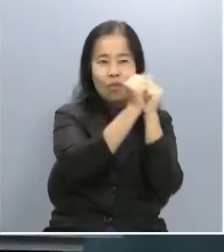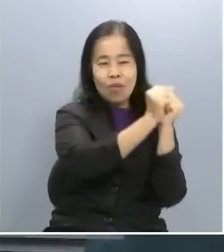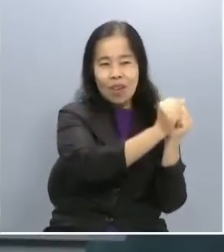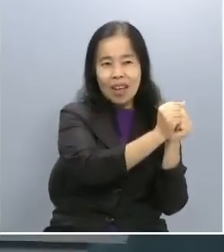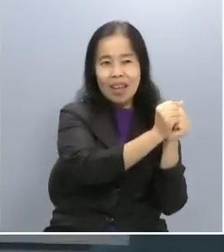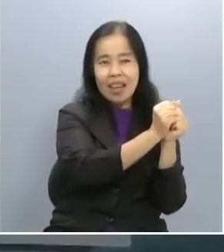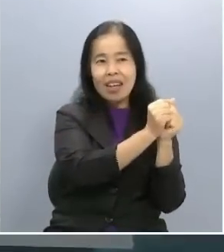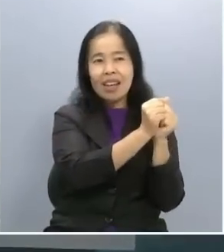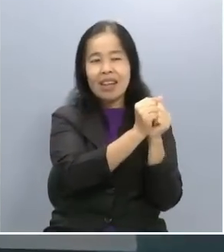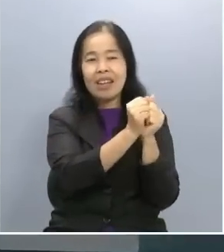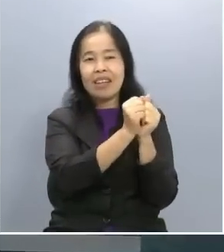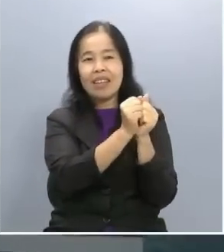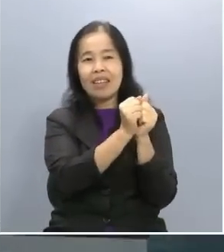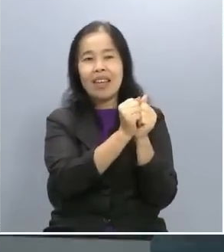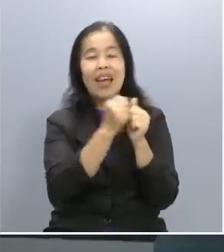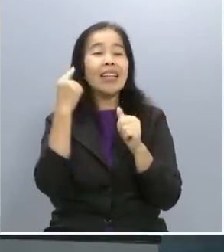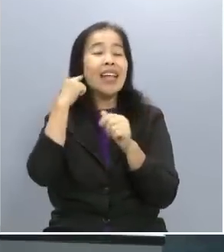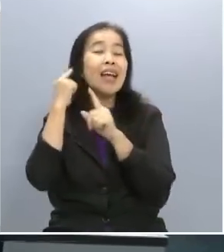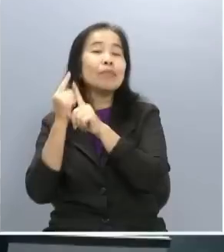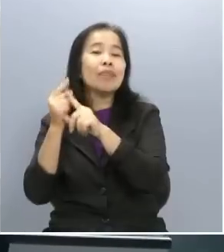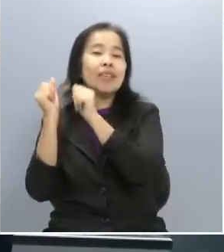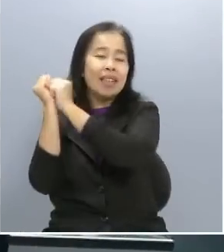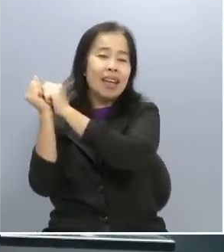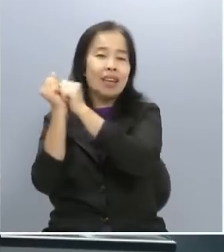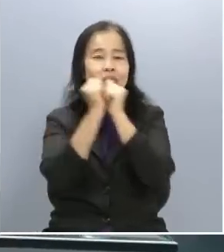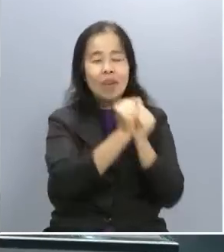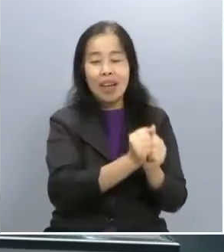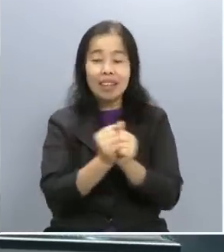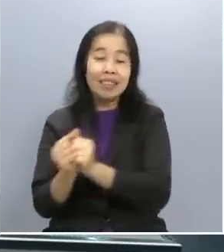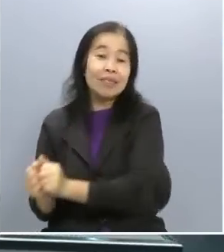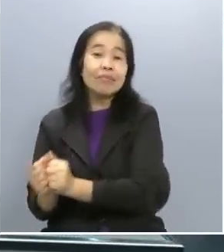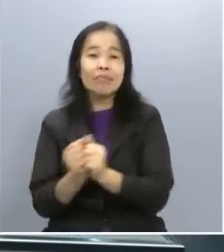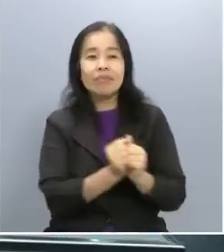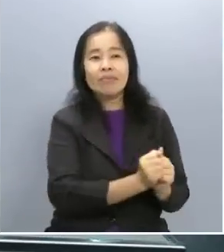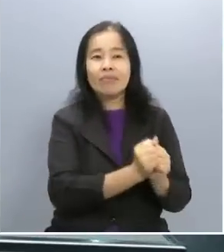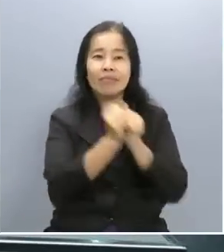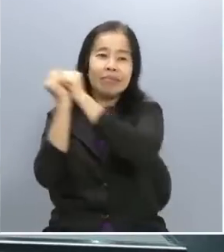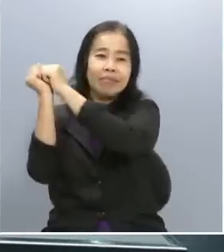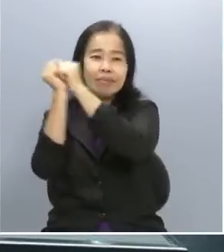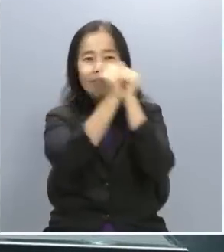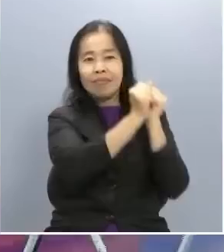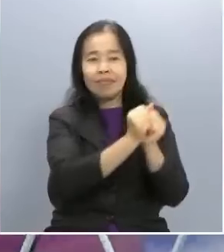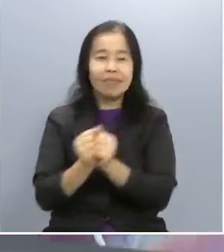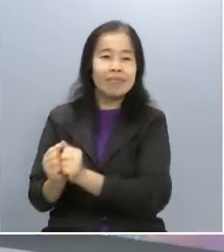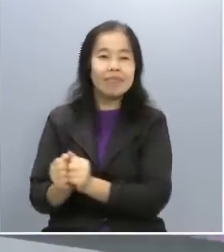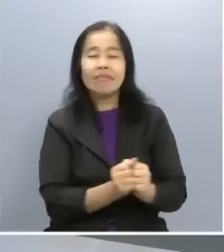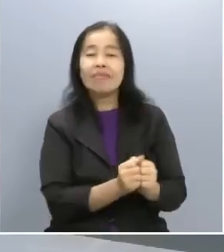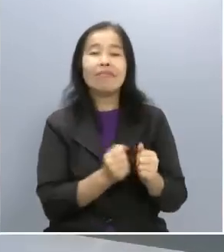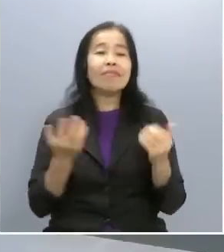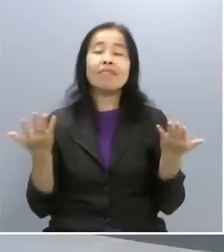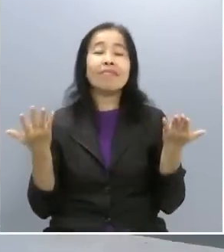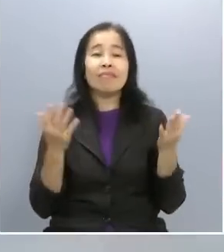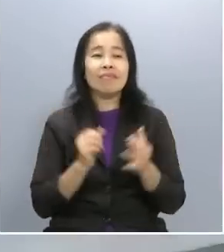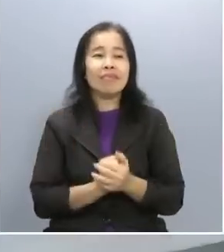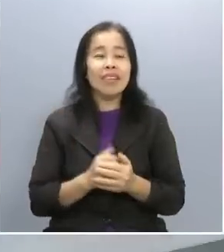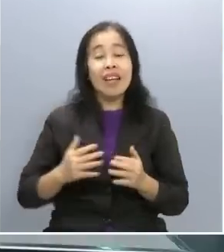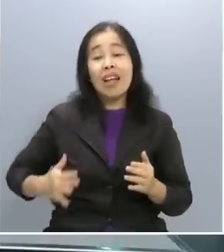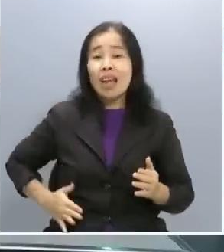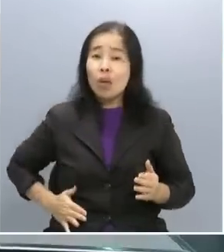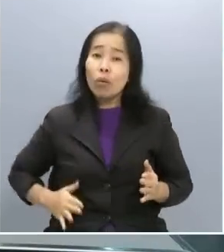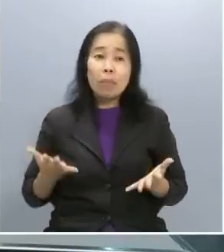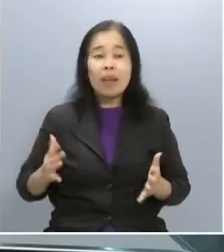ขวาก็คือตามจังหวะบีทอ่ะแล้วก็ซ้ายขวาแล้วก็ซ้ายขวาซ้ายขวาซ้ายขวาอย่างนี้ไปเรื่อยๆแค่นี้ แล้วต้องเอวทำยังไงคะ